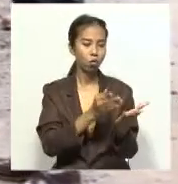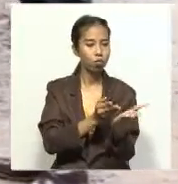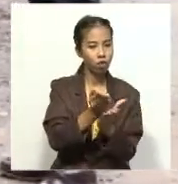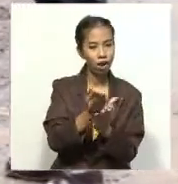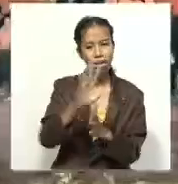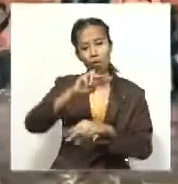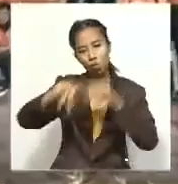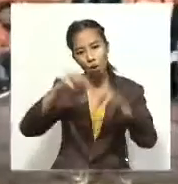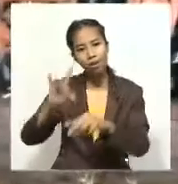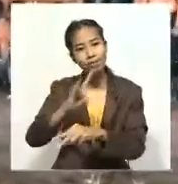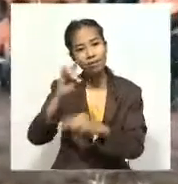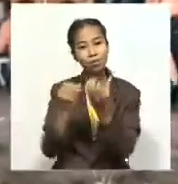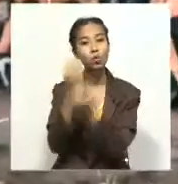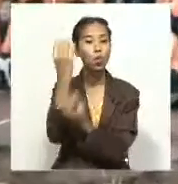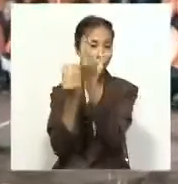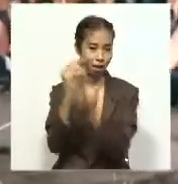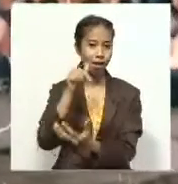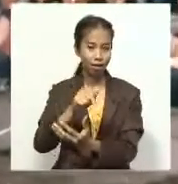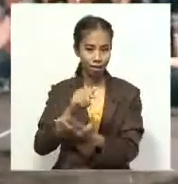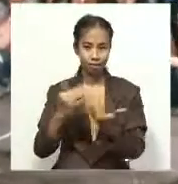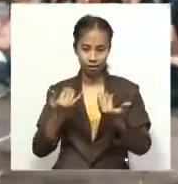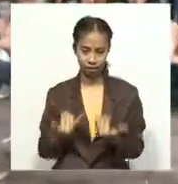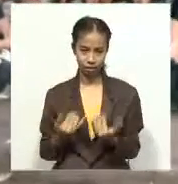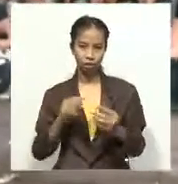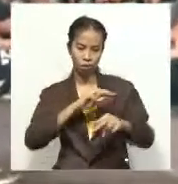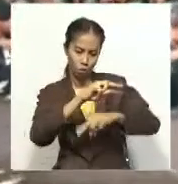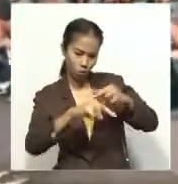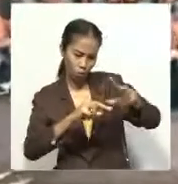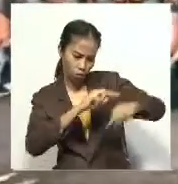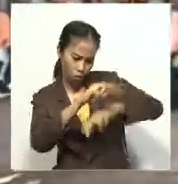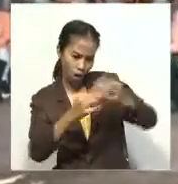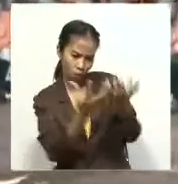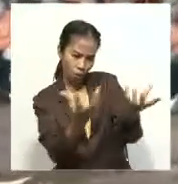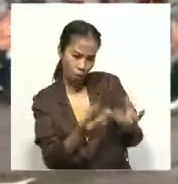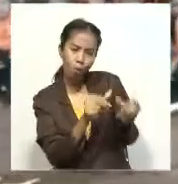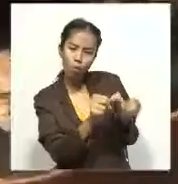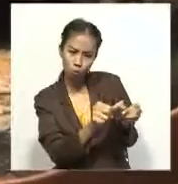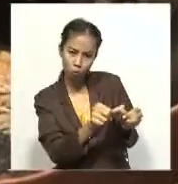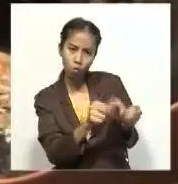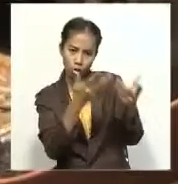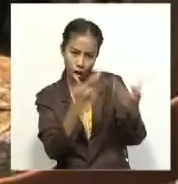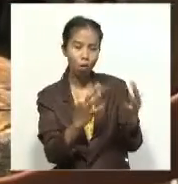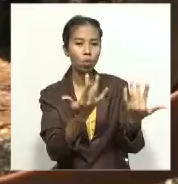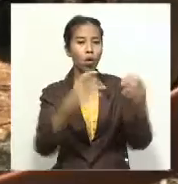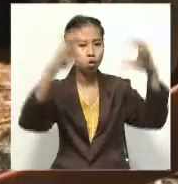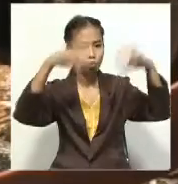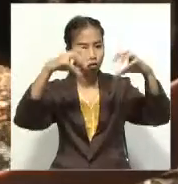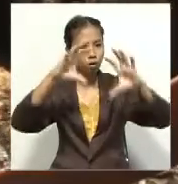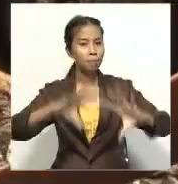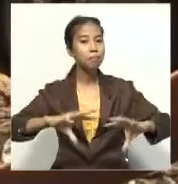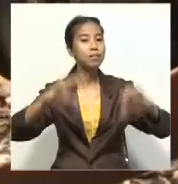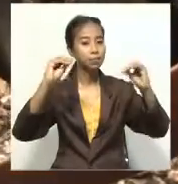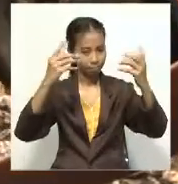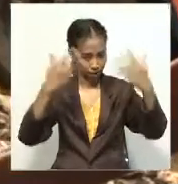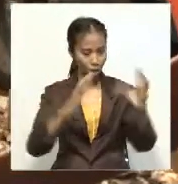าติสัตว์ป่าและพันธุ์พืชดูแลรับผิดชอบปิดกั้นรักษาทรัพย์สินที่ติดค้างภายในถ้ำหลวงจนกว่าจะผ่านช่วงฤดูฝนจึงจะทำการ